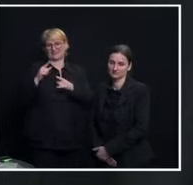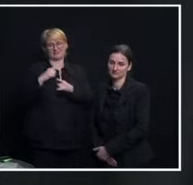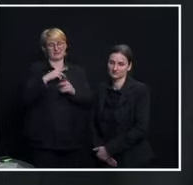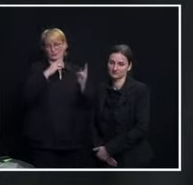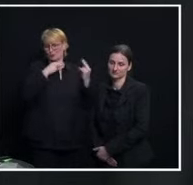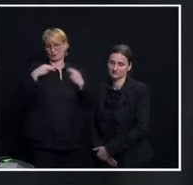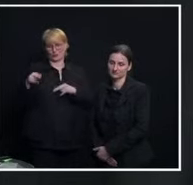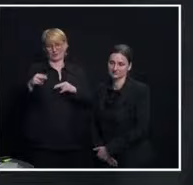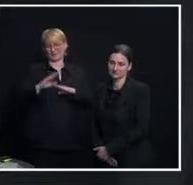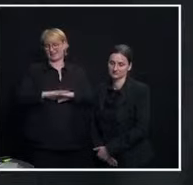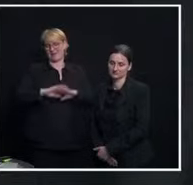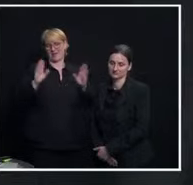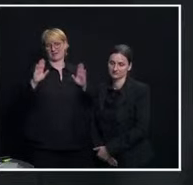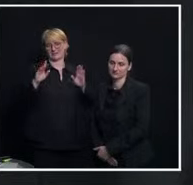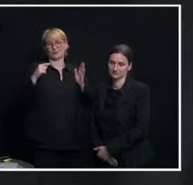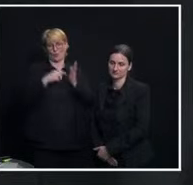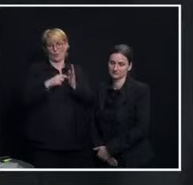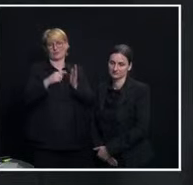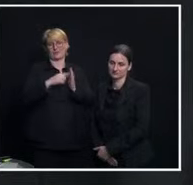zurückkehren konnte, weil er Jude war.